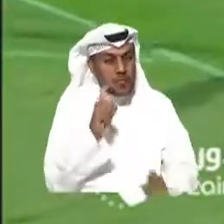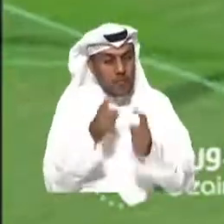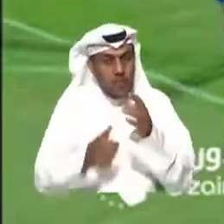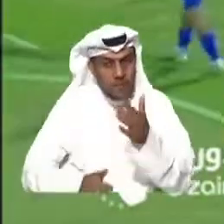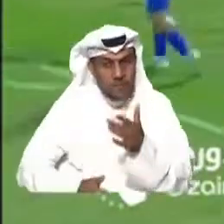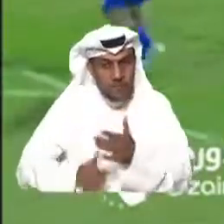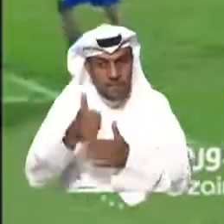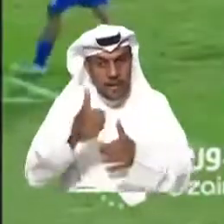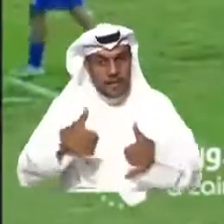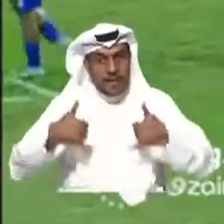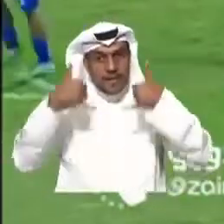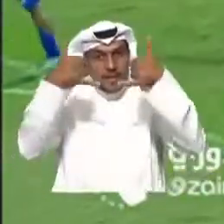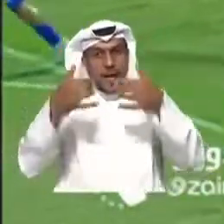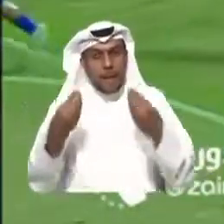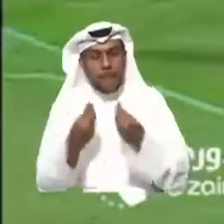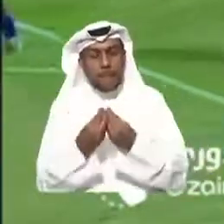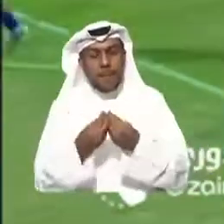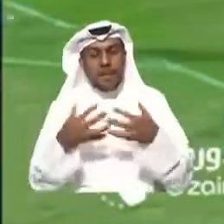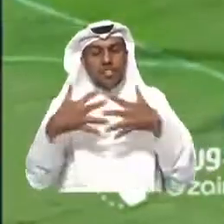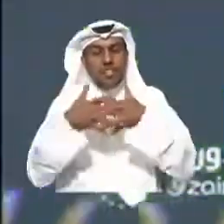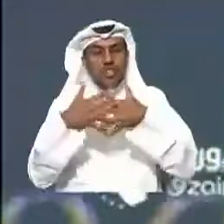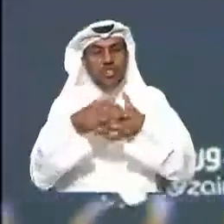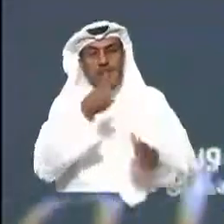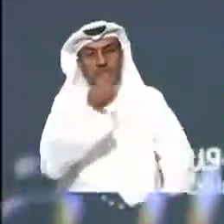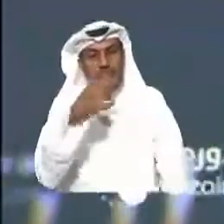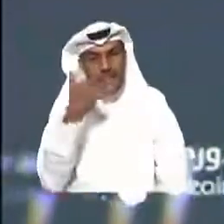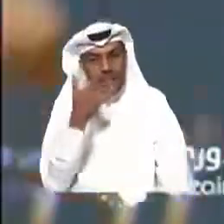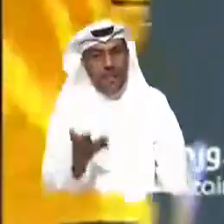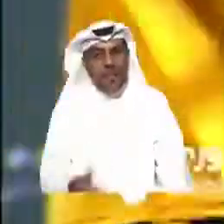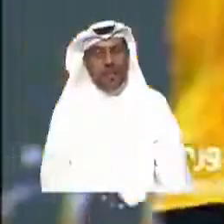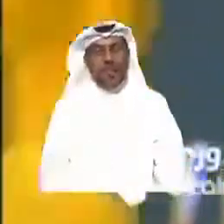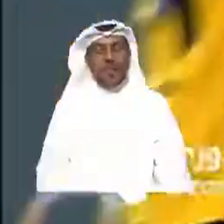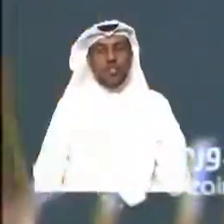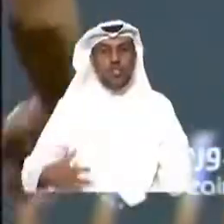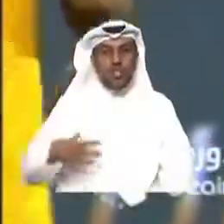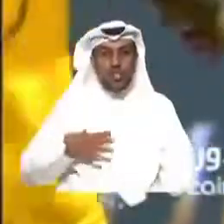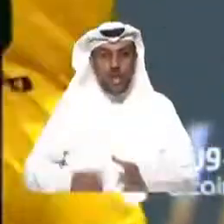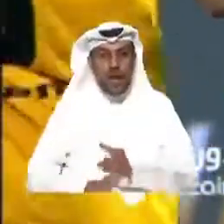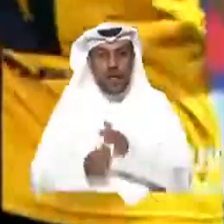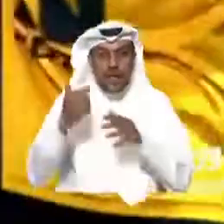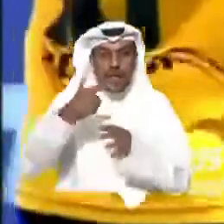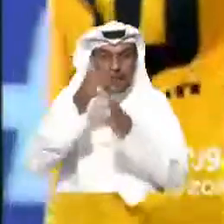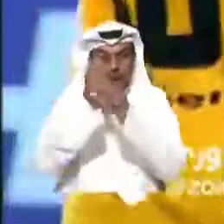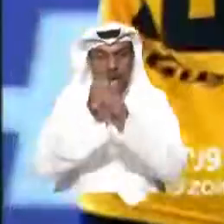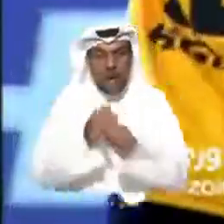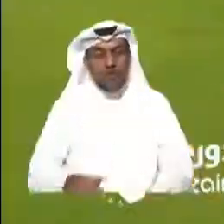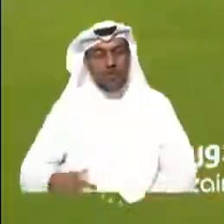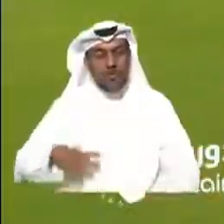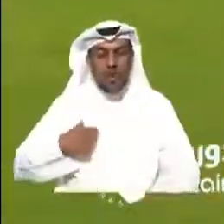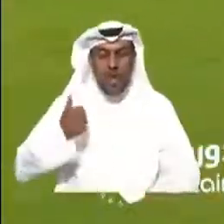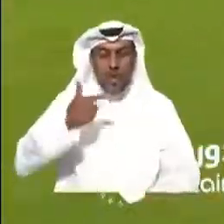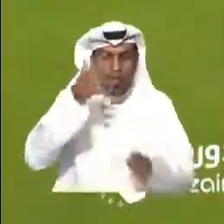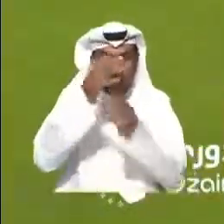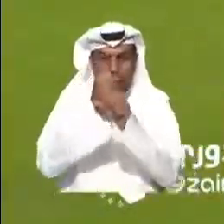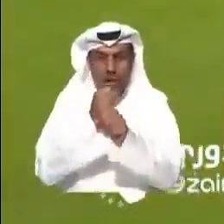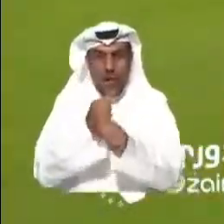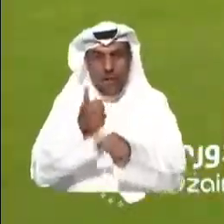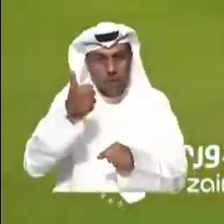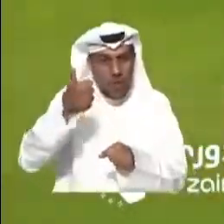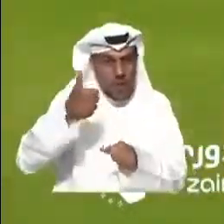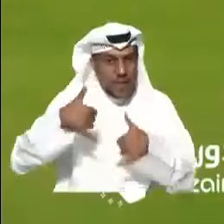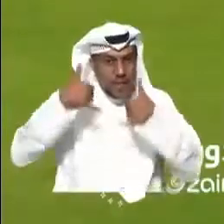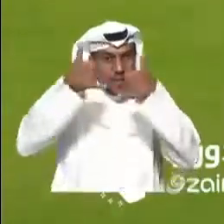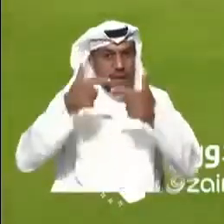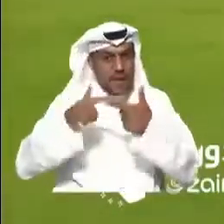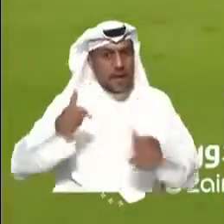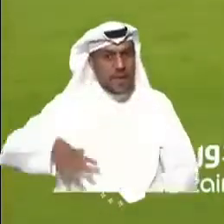الدوري والكاس الاتحاد وكاس سمو الامير حفظه الله ورعاه وكاس سمو ولي العهد حفظه الله كما اعلن الاتحاد